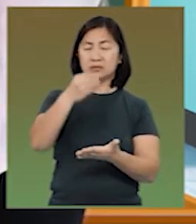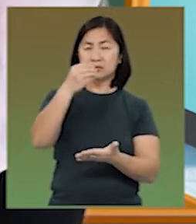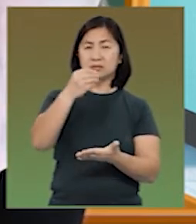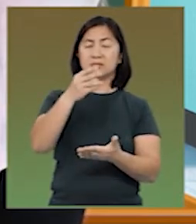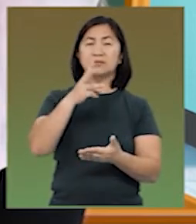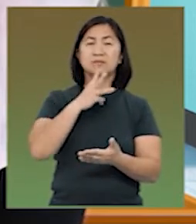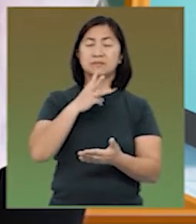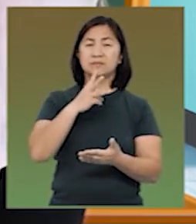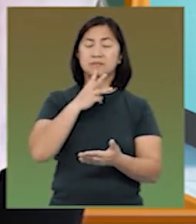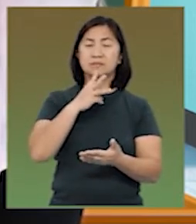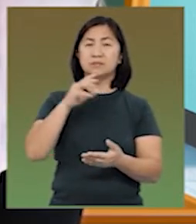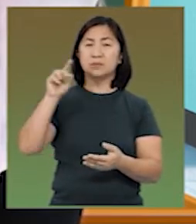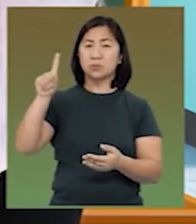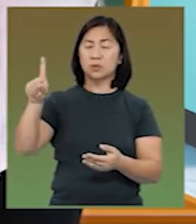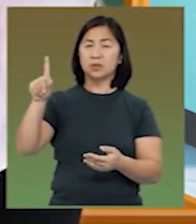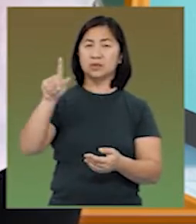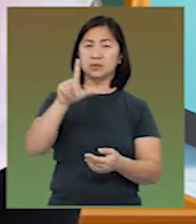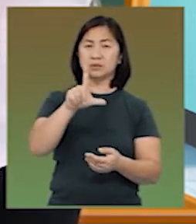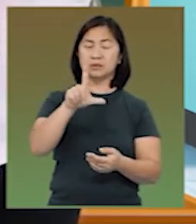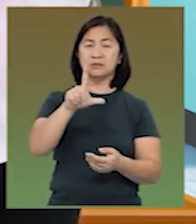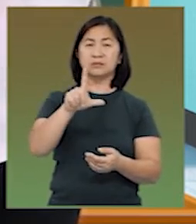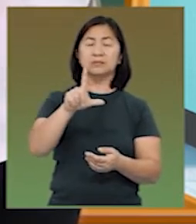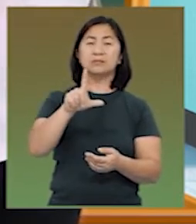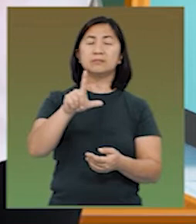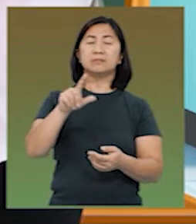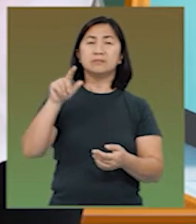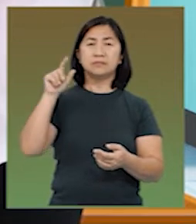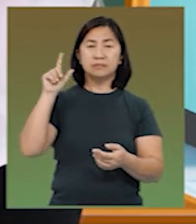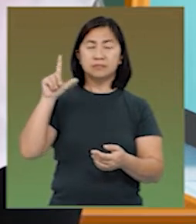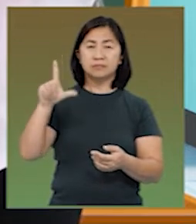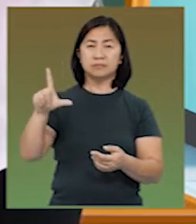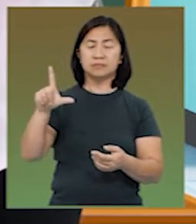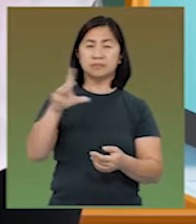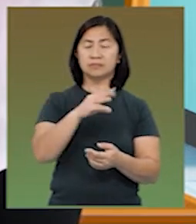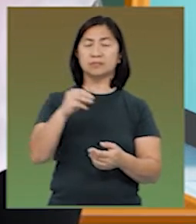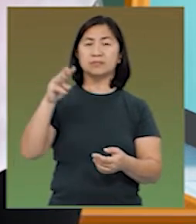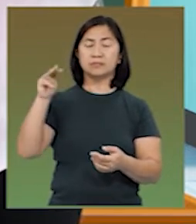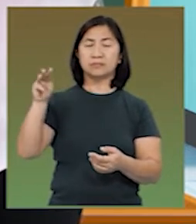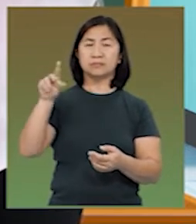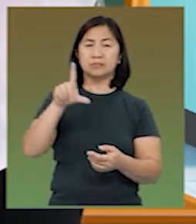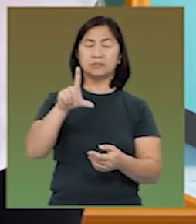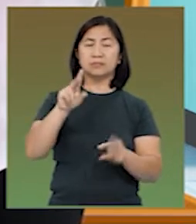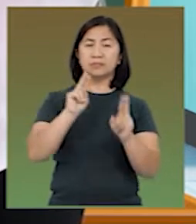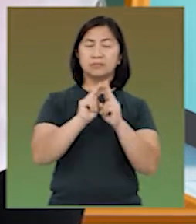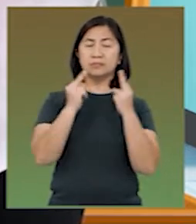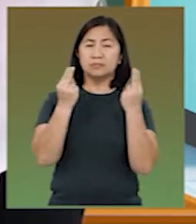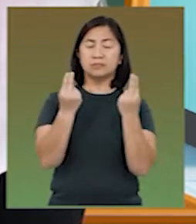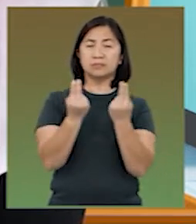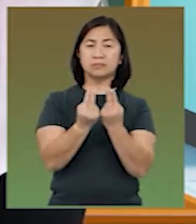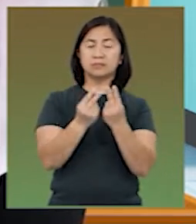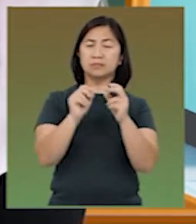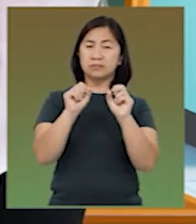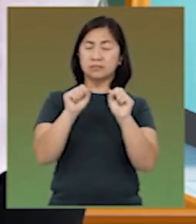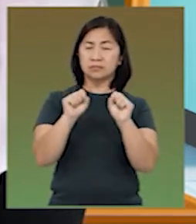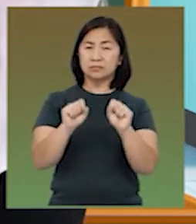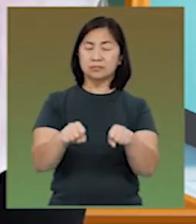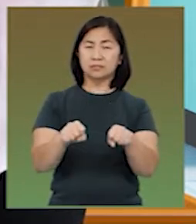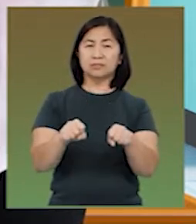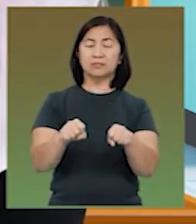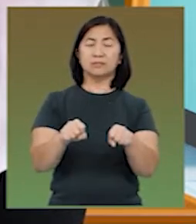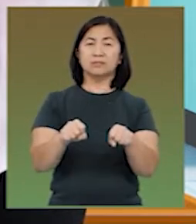ikalawang bottled water ay 1 liter. Ang liter at milliliter ay mga units